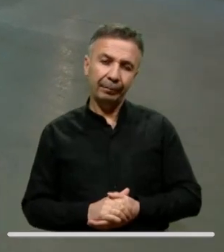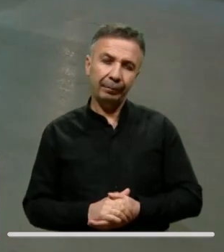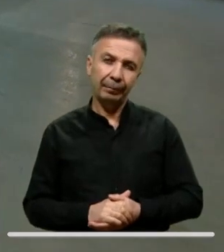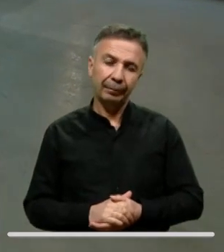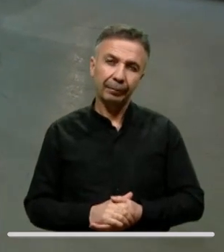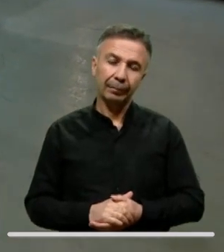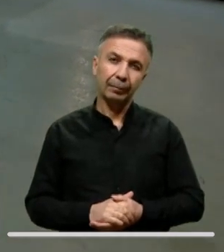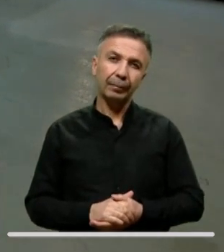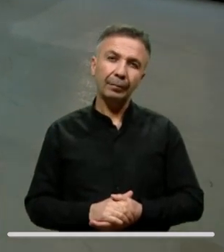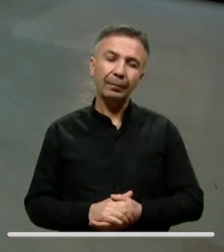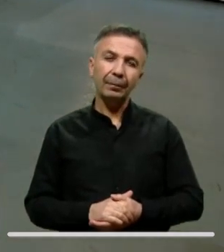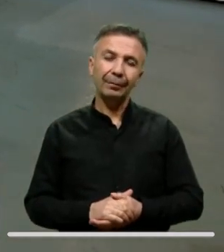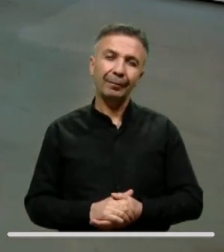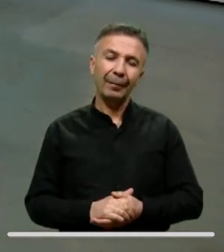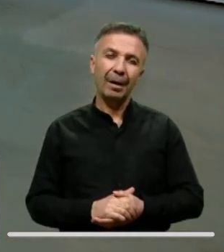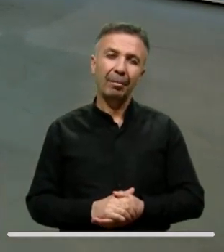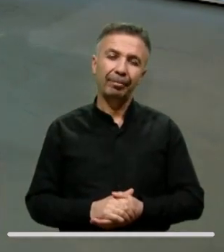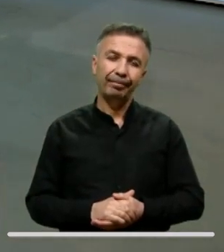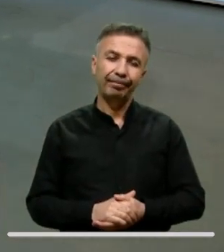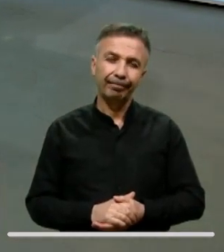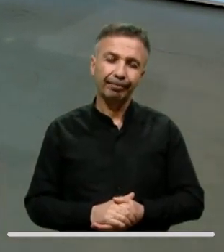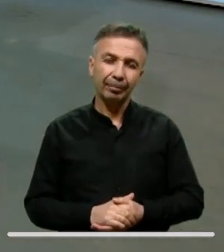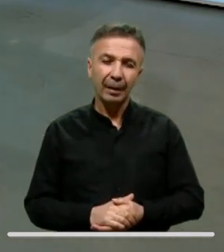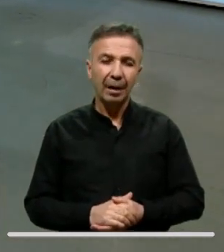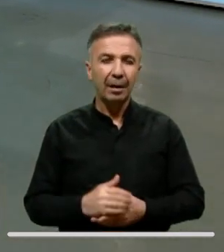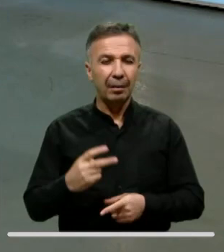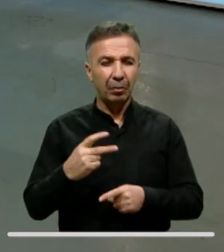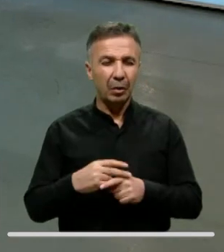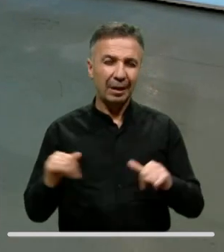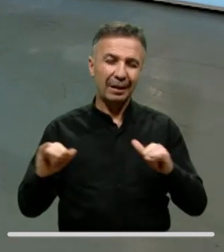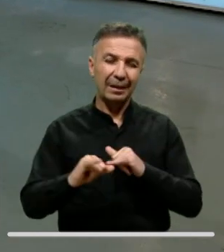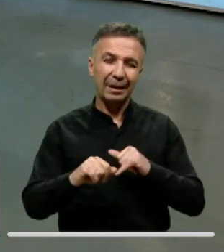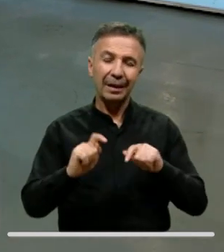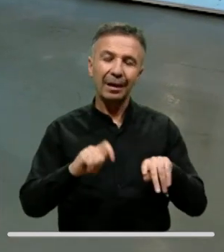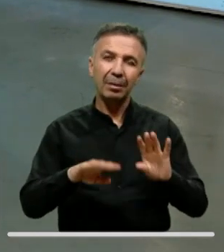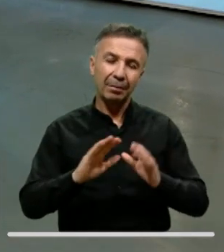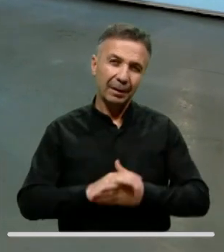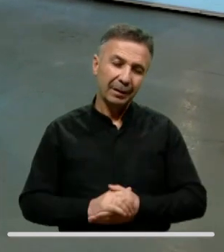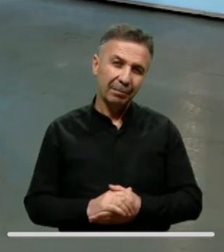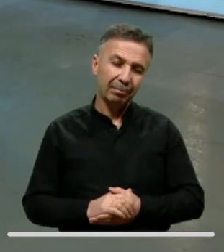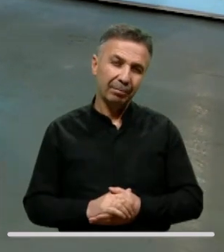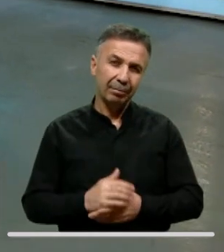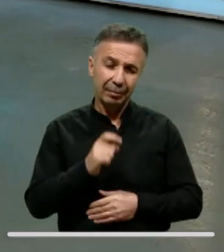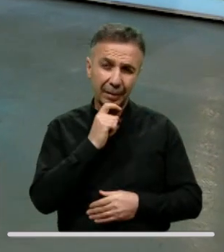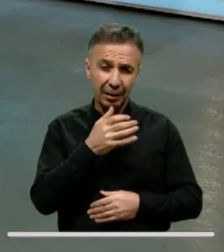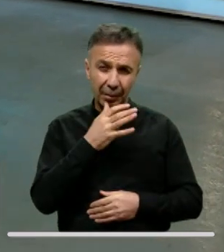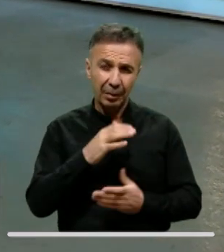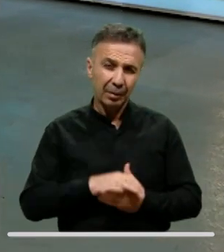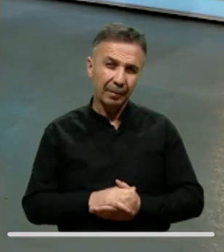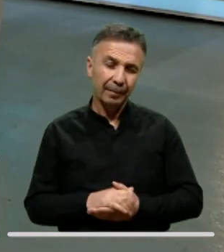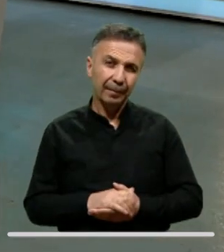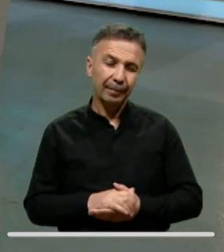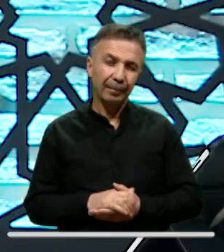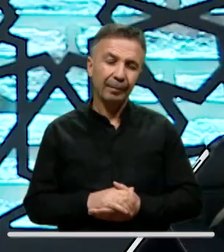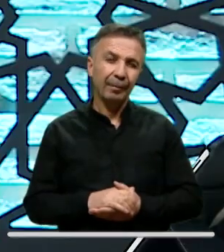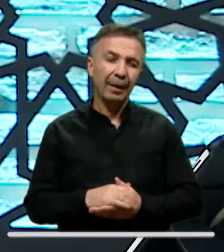defteri satın alır satın alır Ama bunu zekattan yapmazdı Bu bir gelenektir Tabi ki evet Burayı da mesela biz yanlış biliyoruz bu zimem kültürü